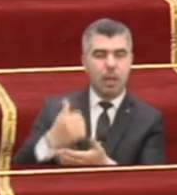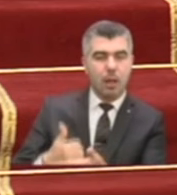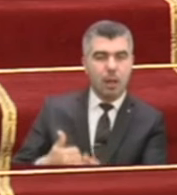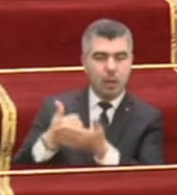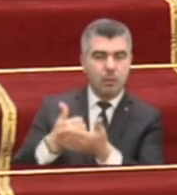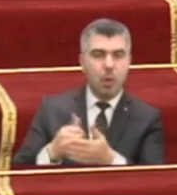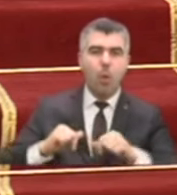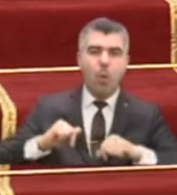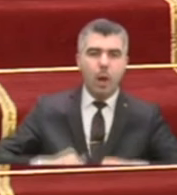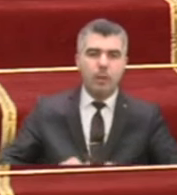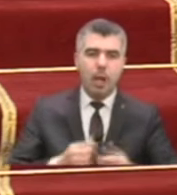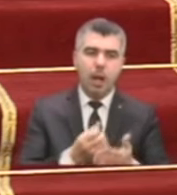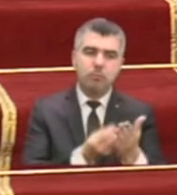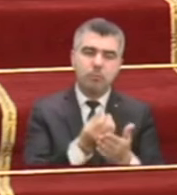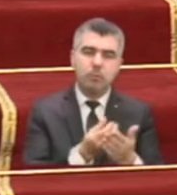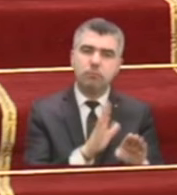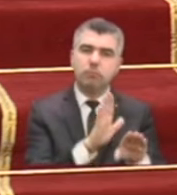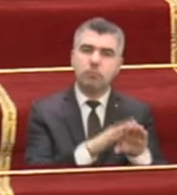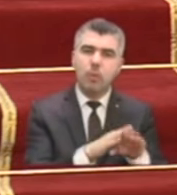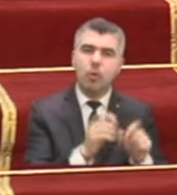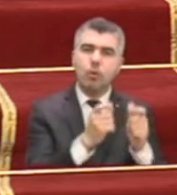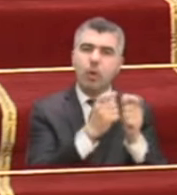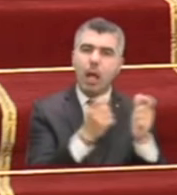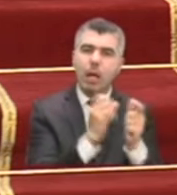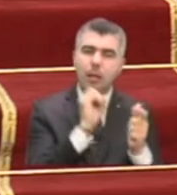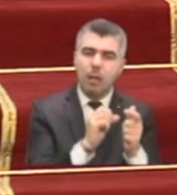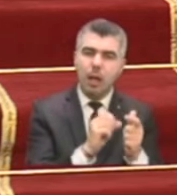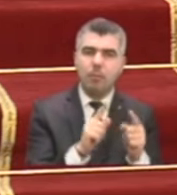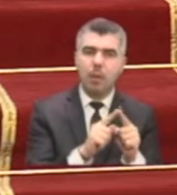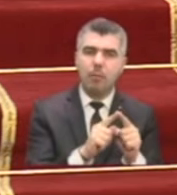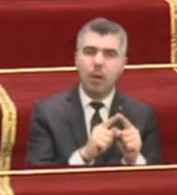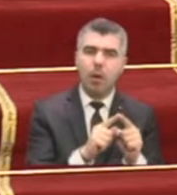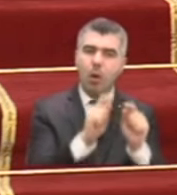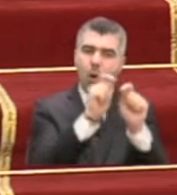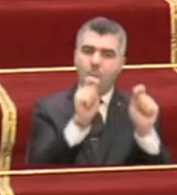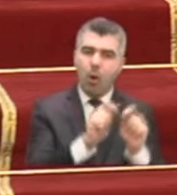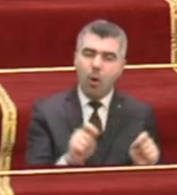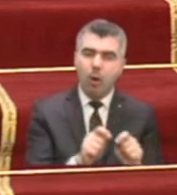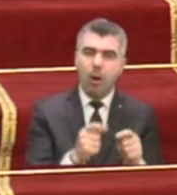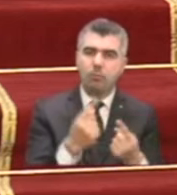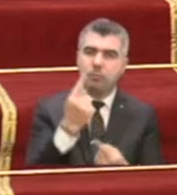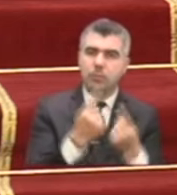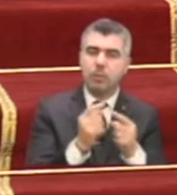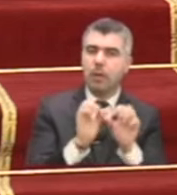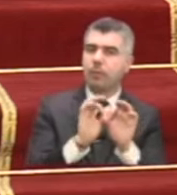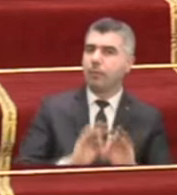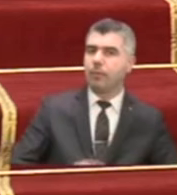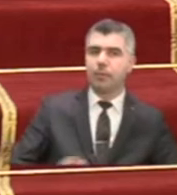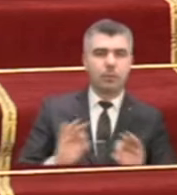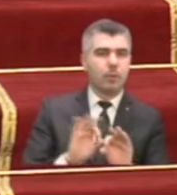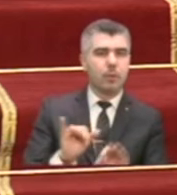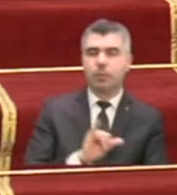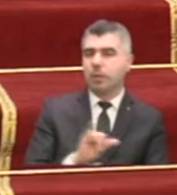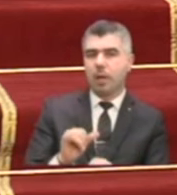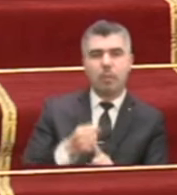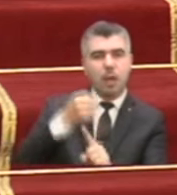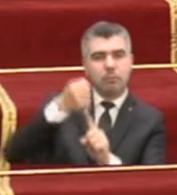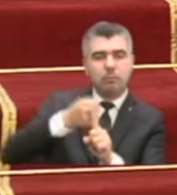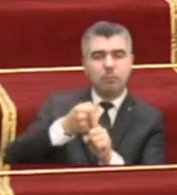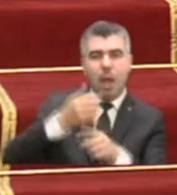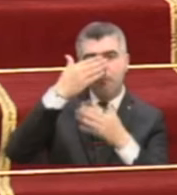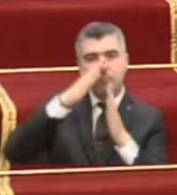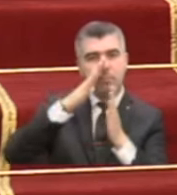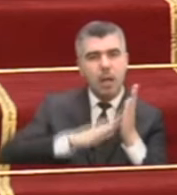الوزاره بتحسيس الشركات والتبرير لها بان السوق محرره وتخضع للعرض والطلب، فهذا كيضرب في الصميم مجهودات البلاد